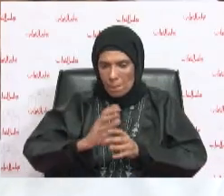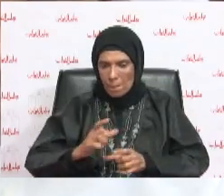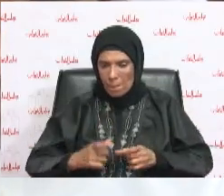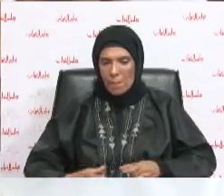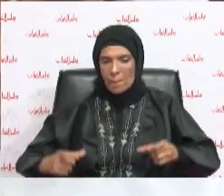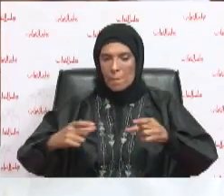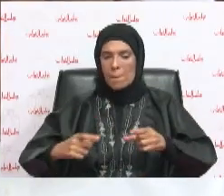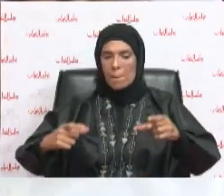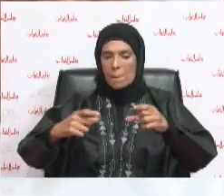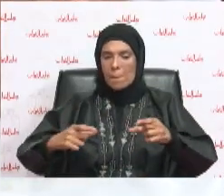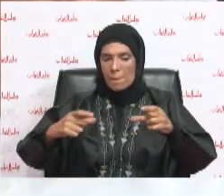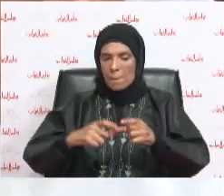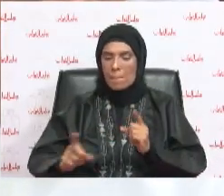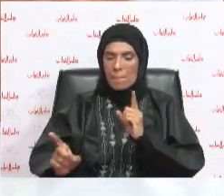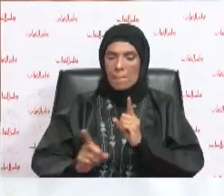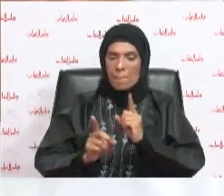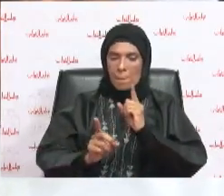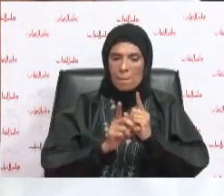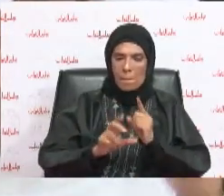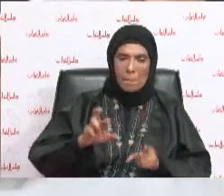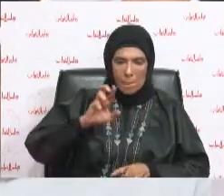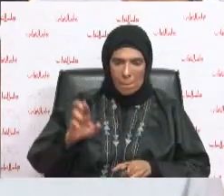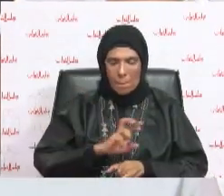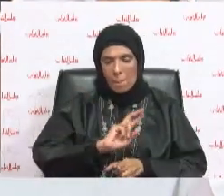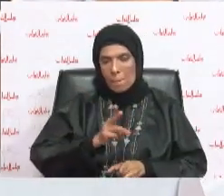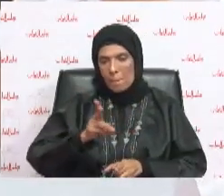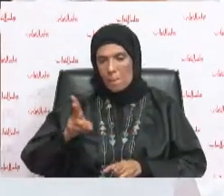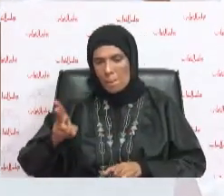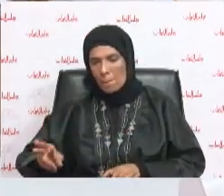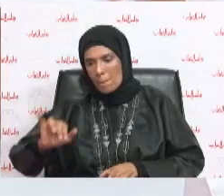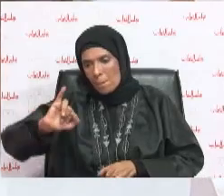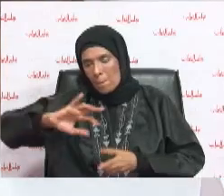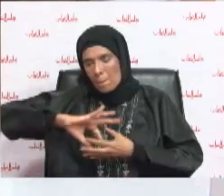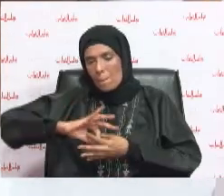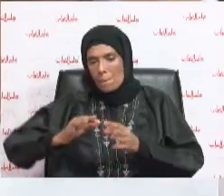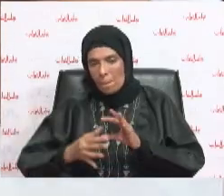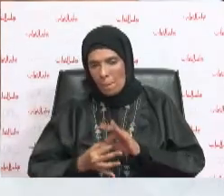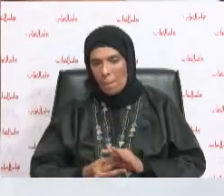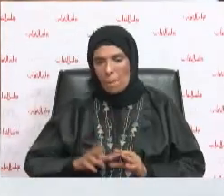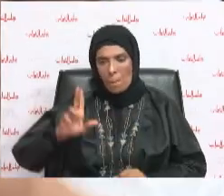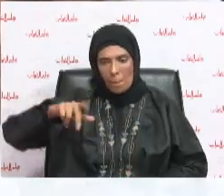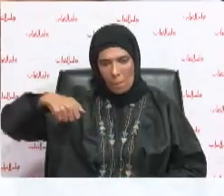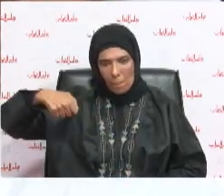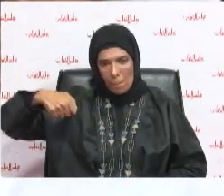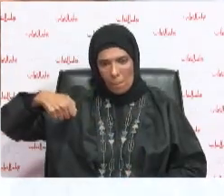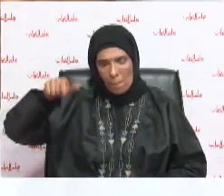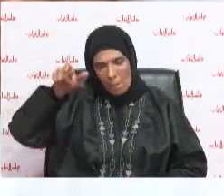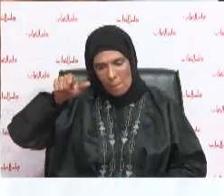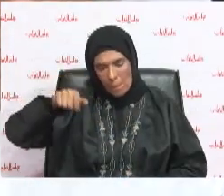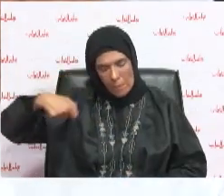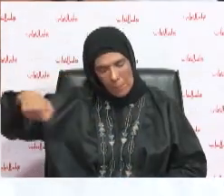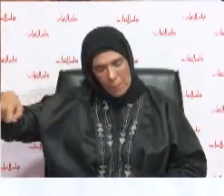الاجتماعات واللقاءات والزيارات لمختلف الجهات ذات العلاقة. معالي